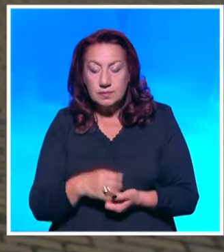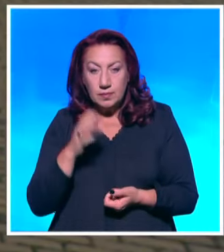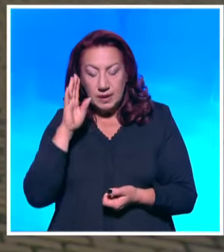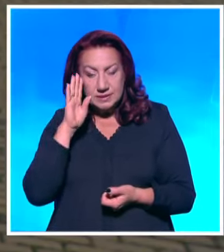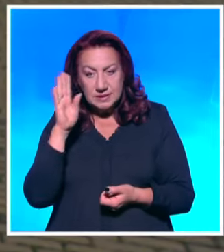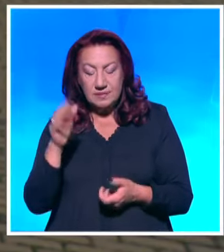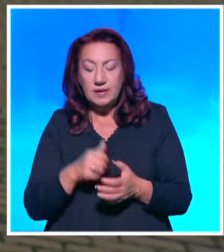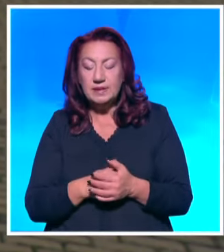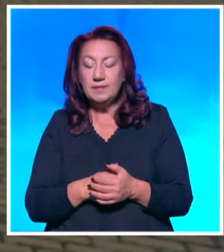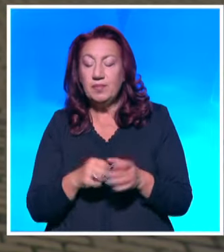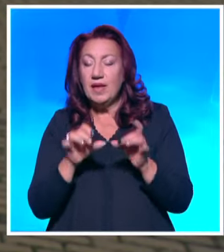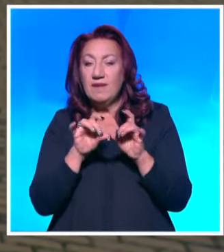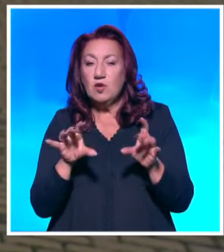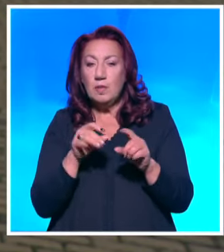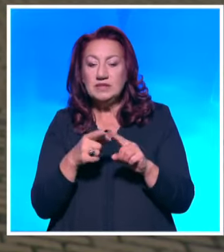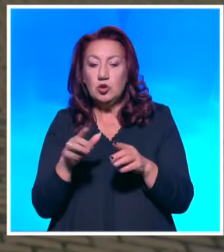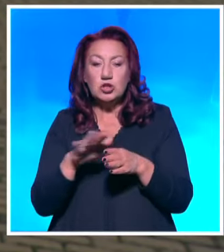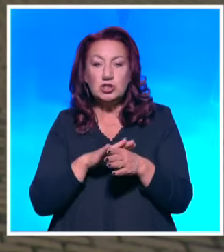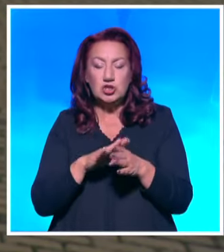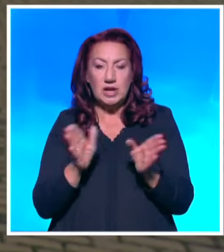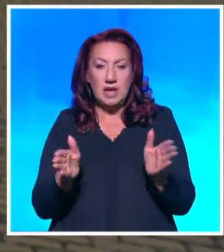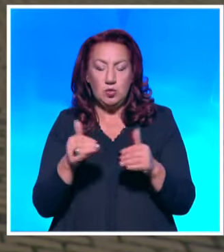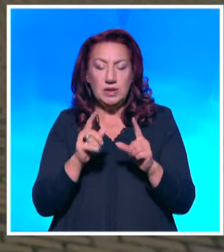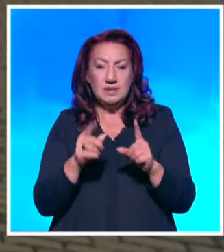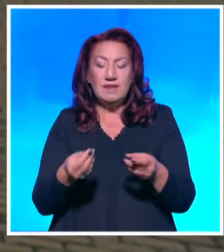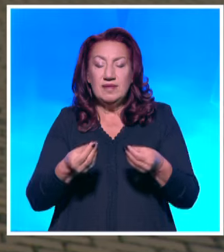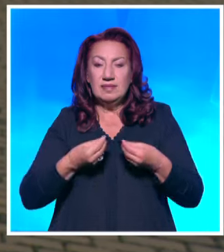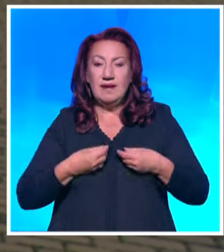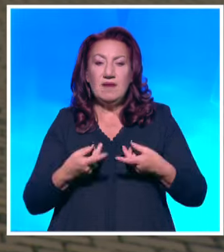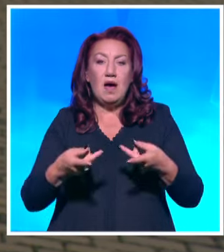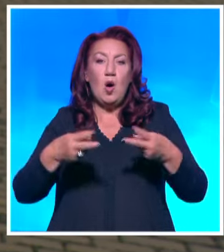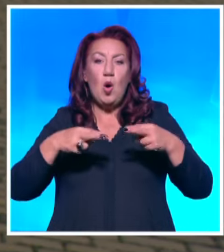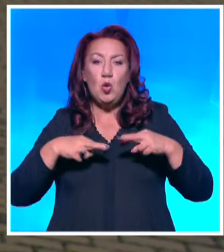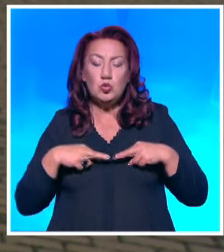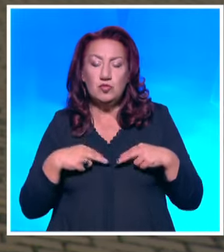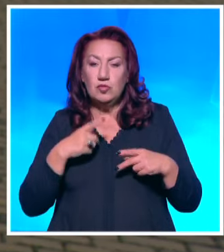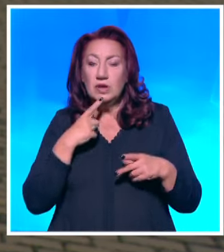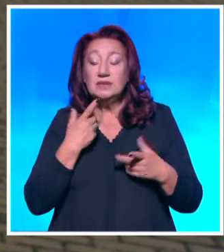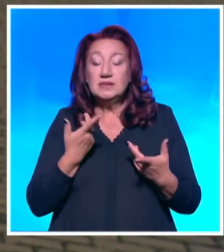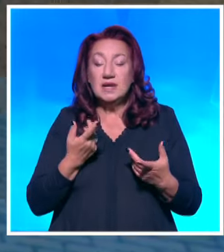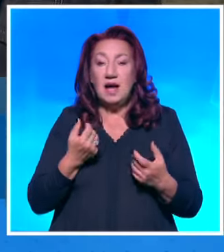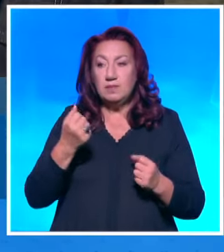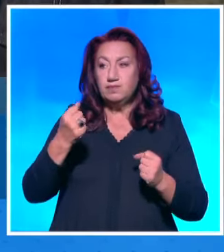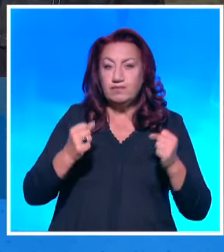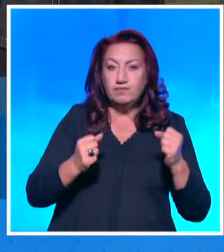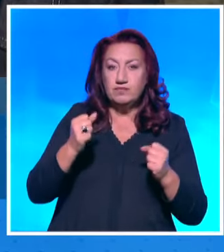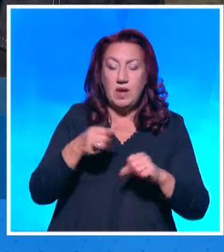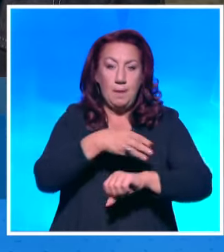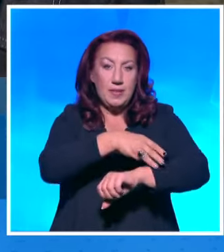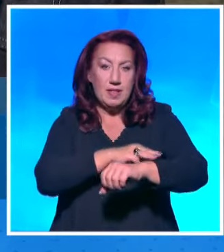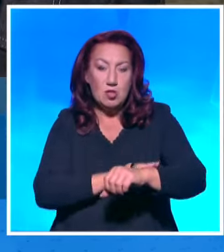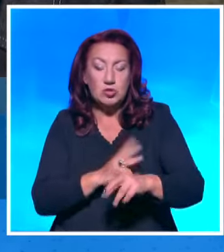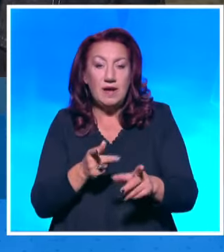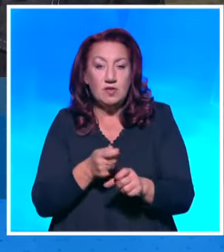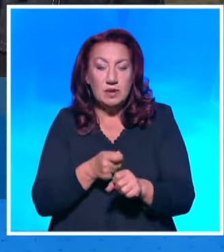Здравейте! Данните от черната кутия трябва да дадат отговор за действията на машината и пилотите. Според източници на